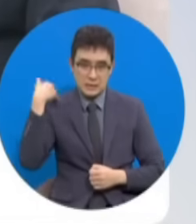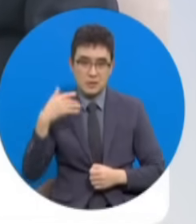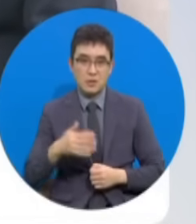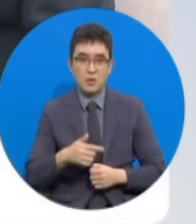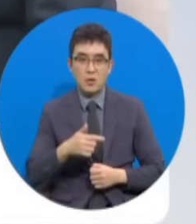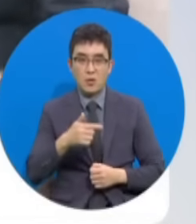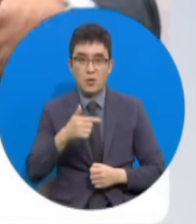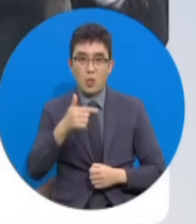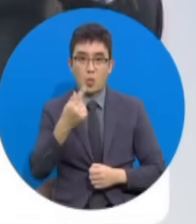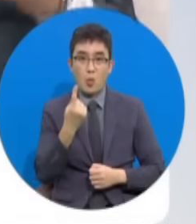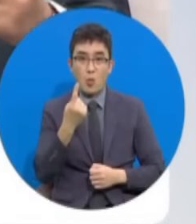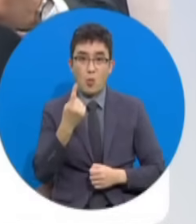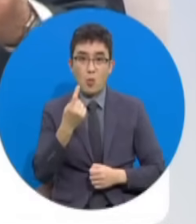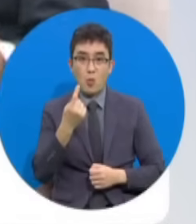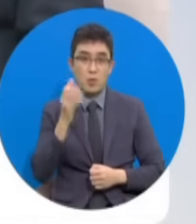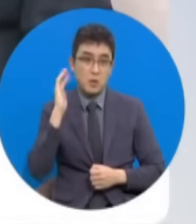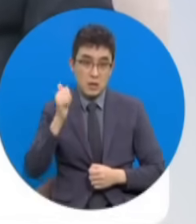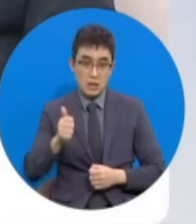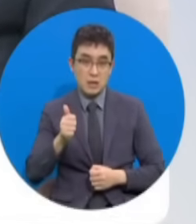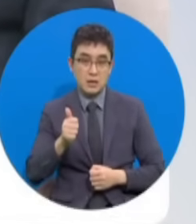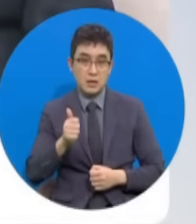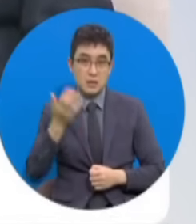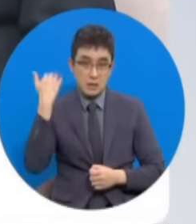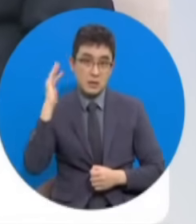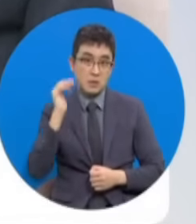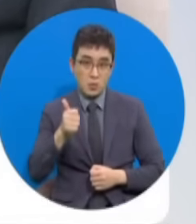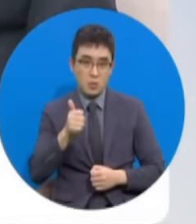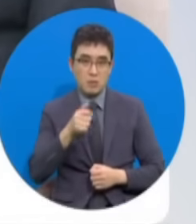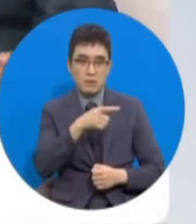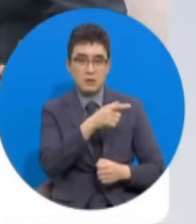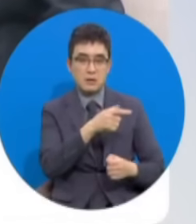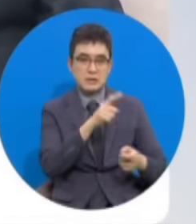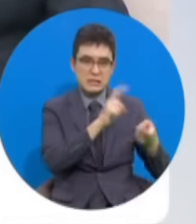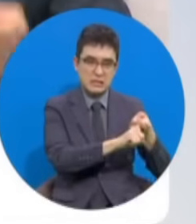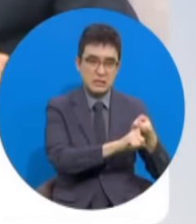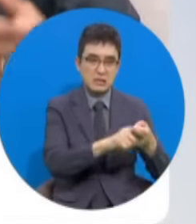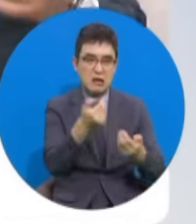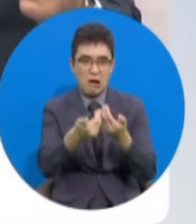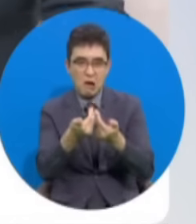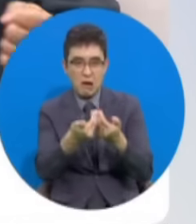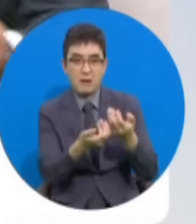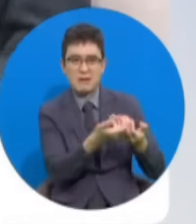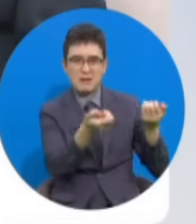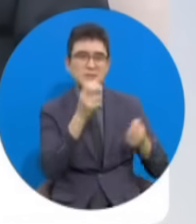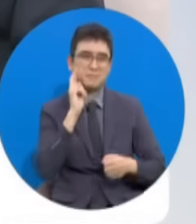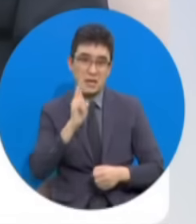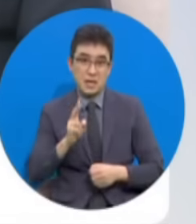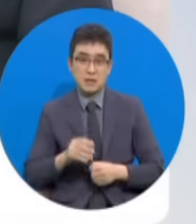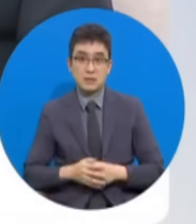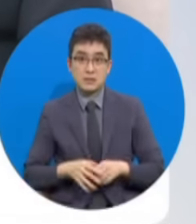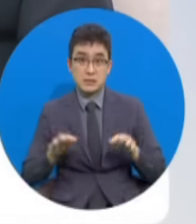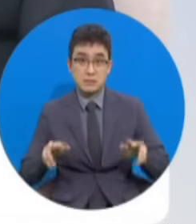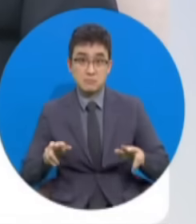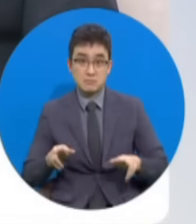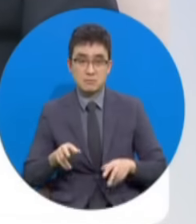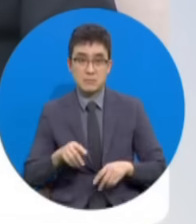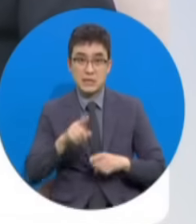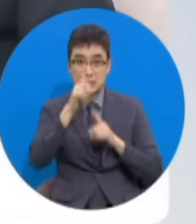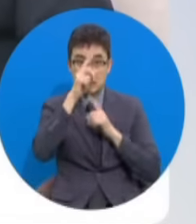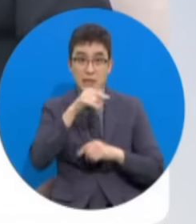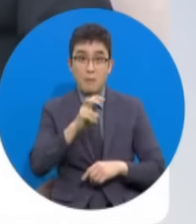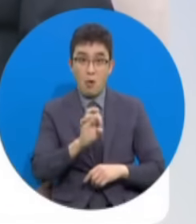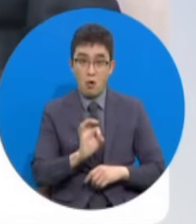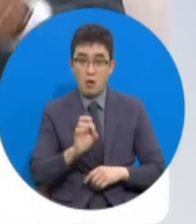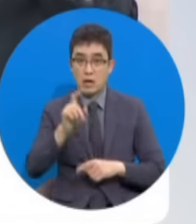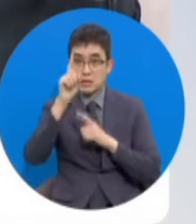갈등이 되게 심했고 심했죠. 근데 지금 현재 이재명과 이상민의 갈등 이런 게 있습니까? 없습니다.